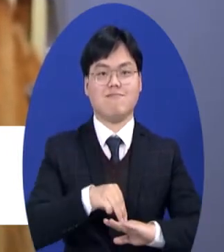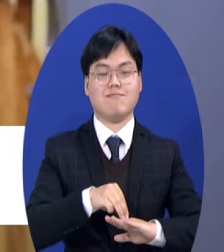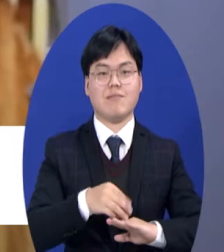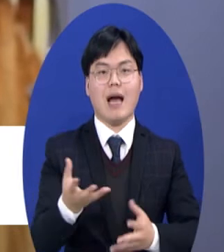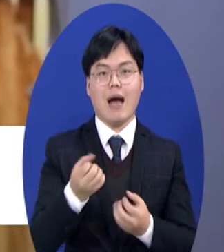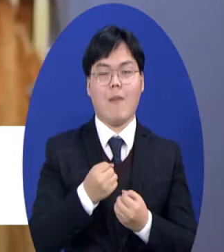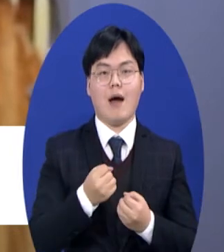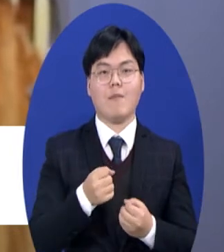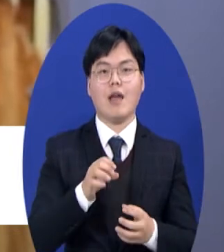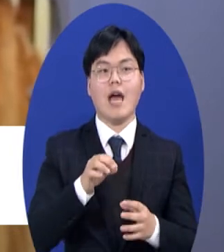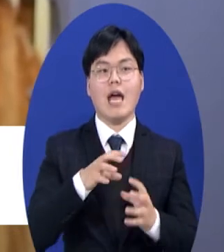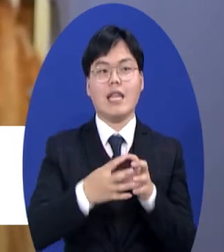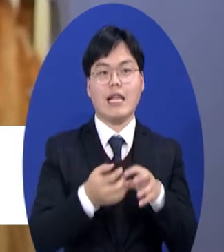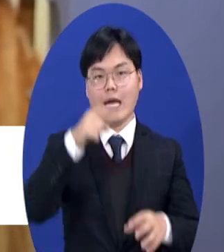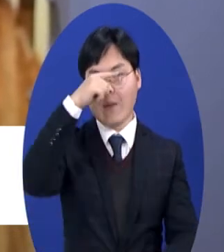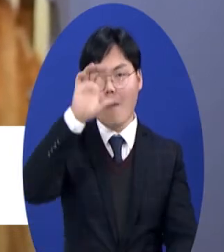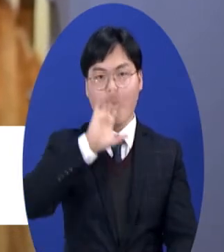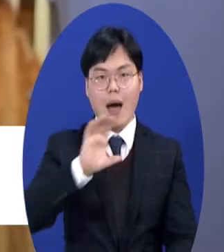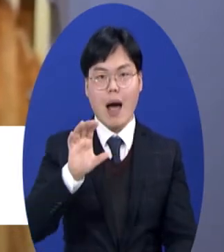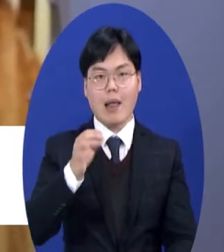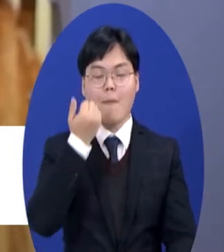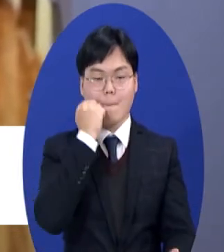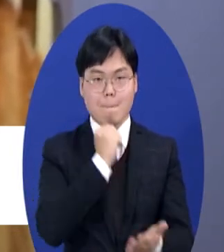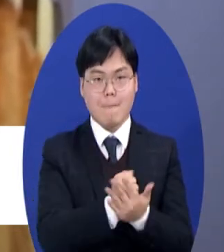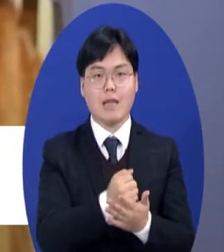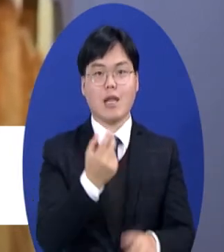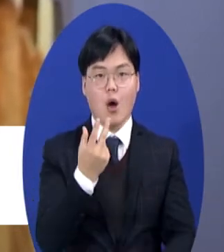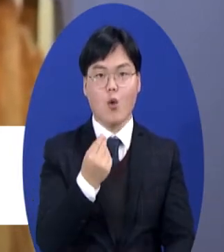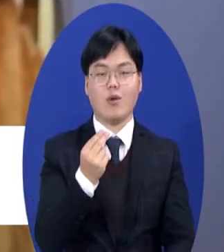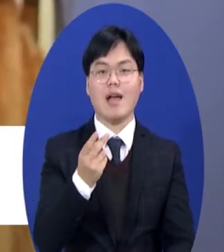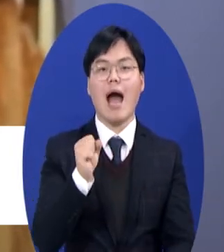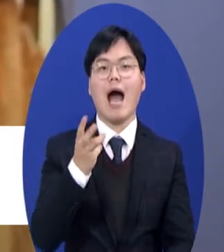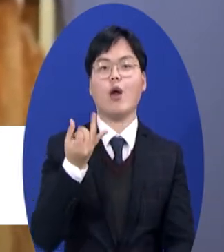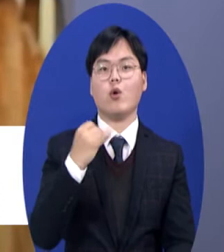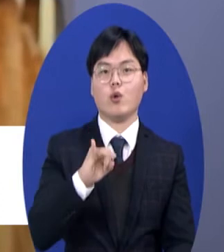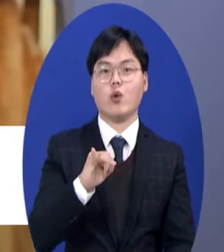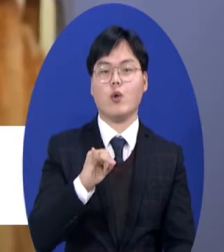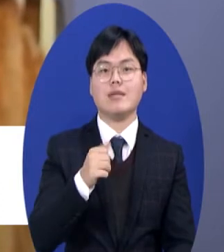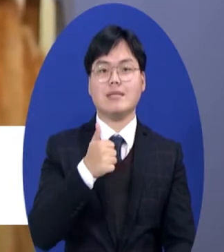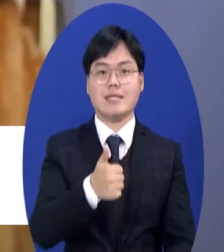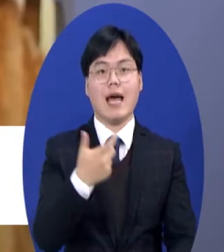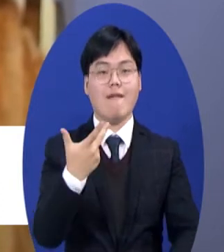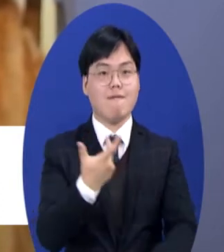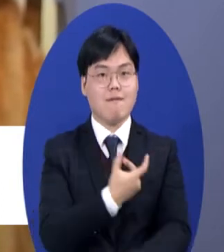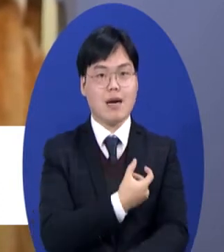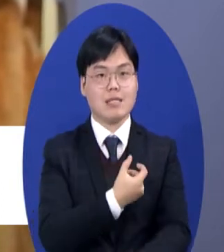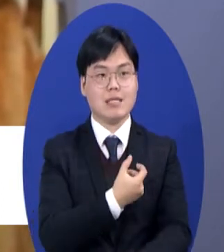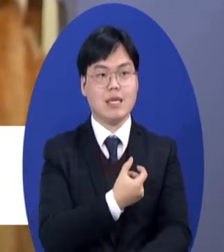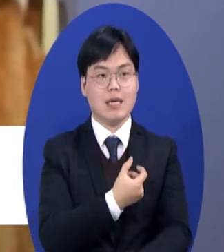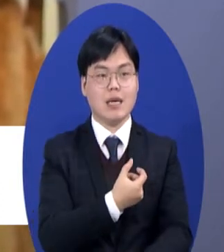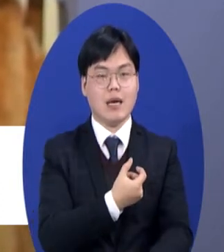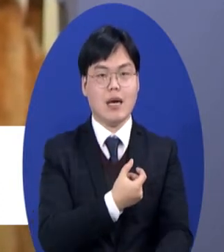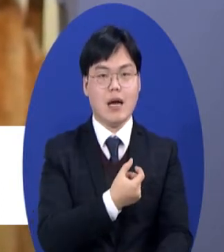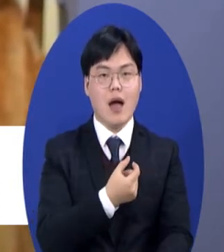мэндийн байгууллагын батламж шаардлагыг хангасан чанарын баталгаатай аюулгүй за үрдөнтэй эдгээр вакциныг бол улс орнуудад